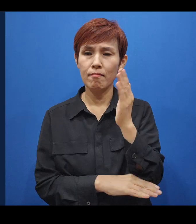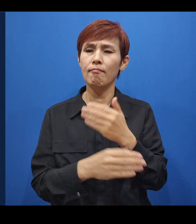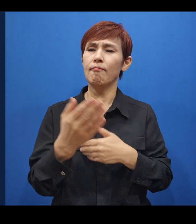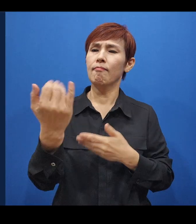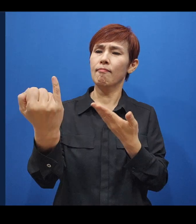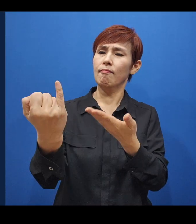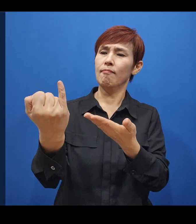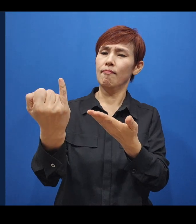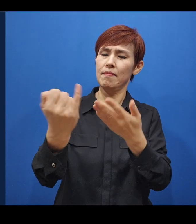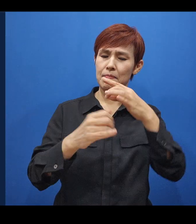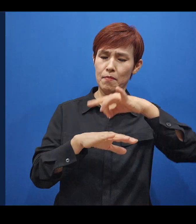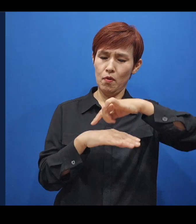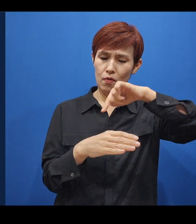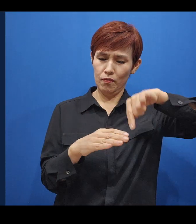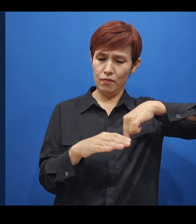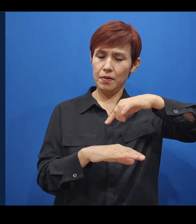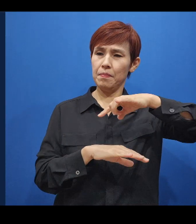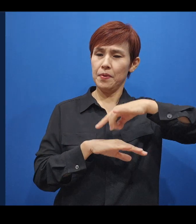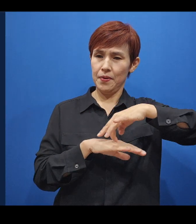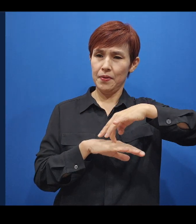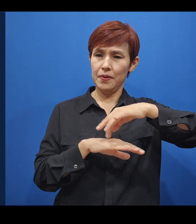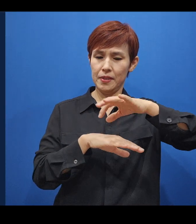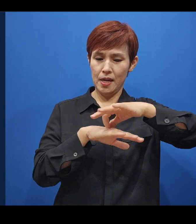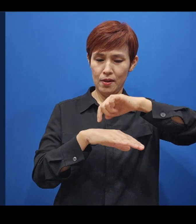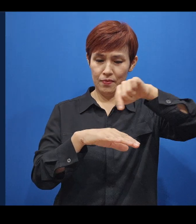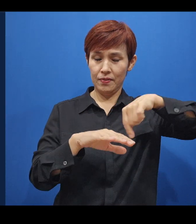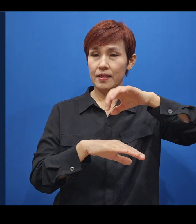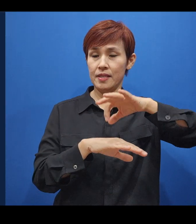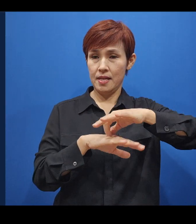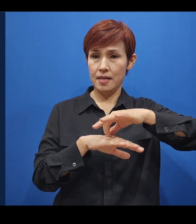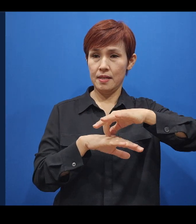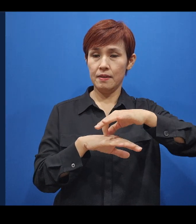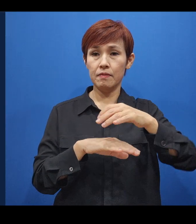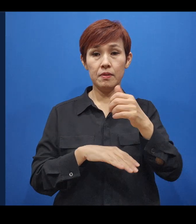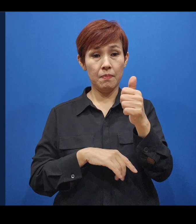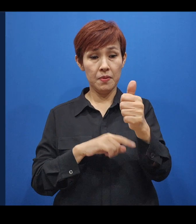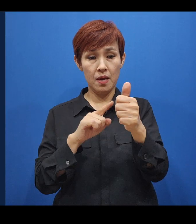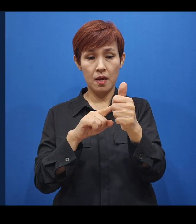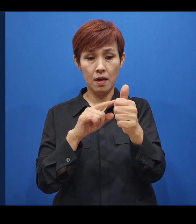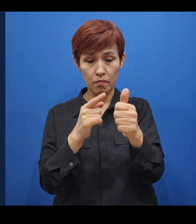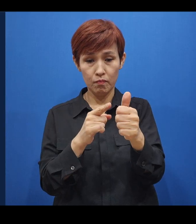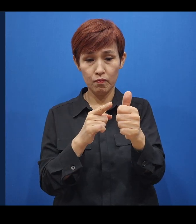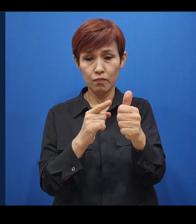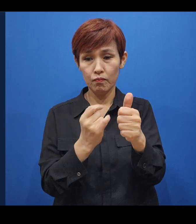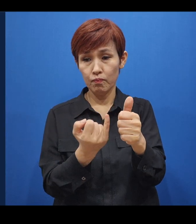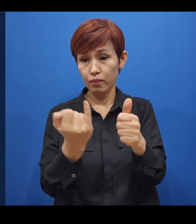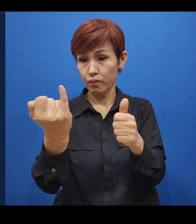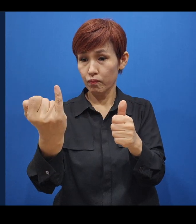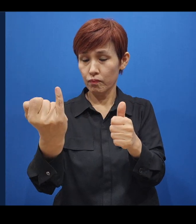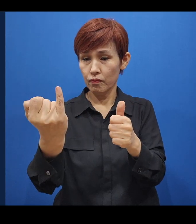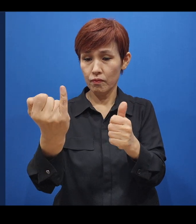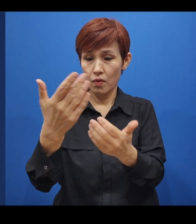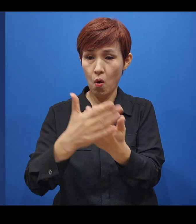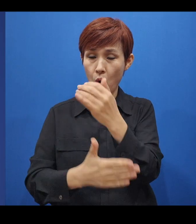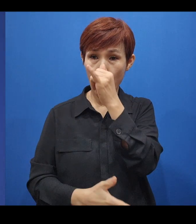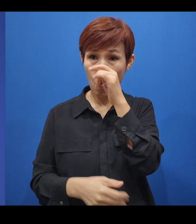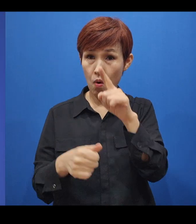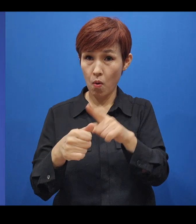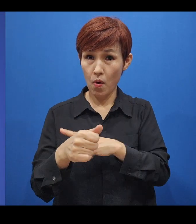뼈 중에 뼈요 살 중에 살이라. 이것을 남자에게 취하였은즉 여자라 부르리라.